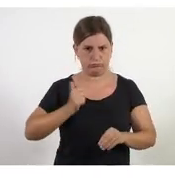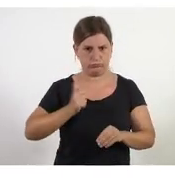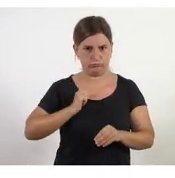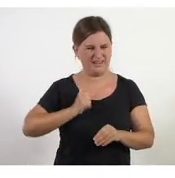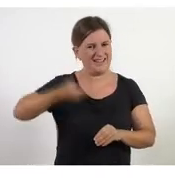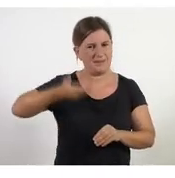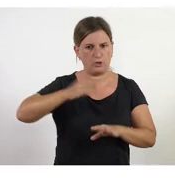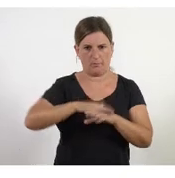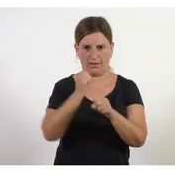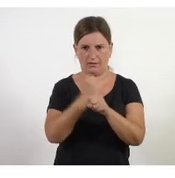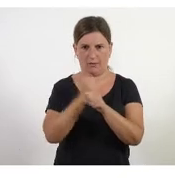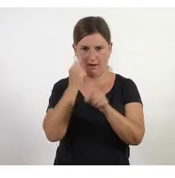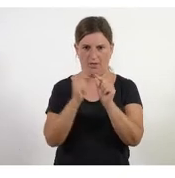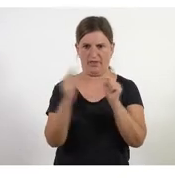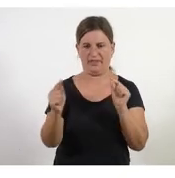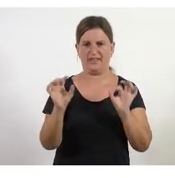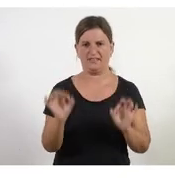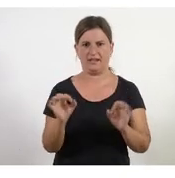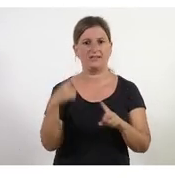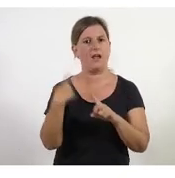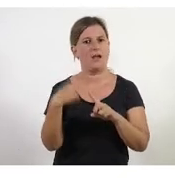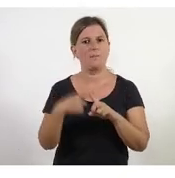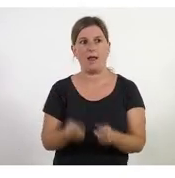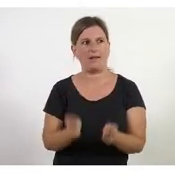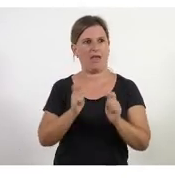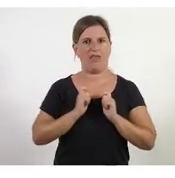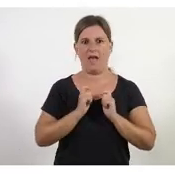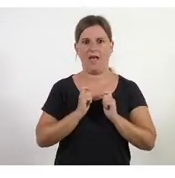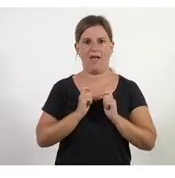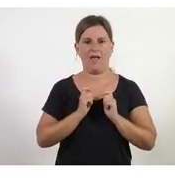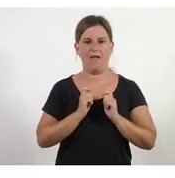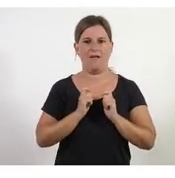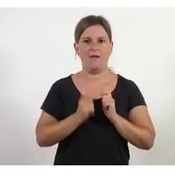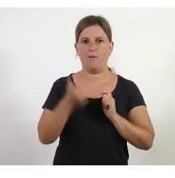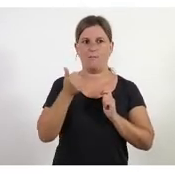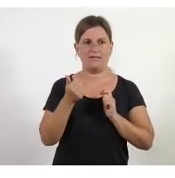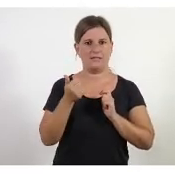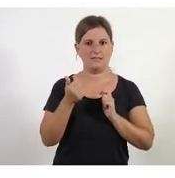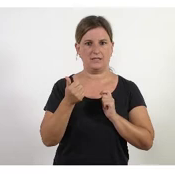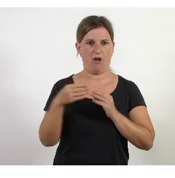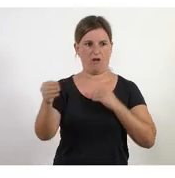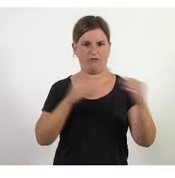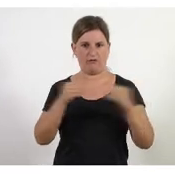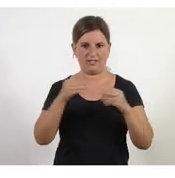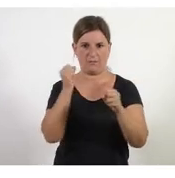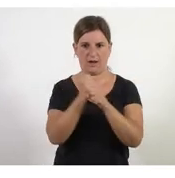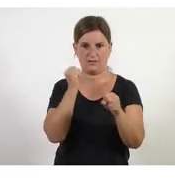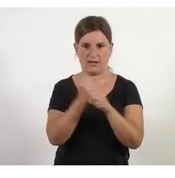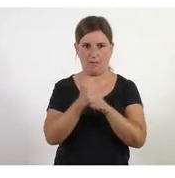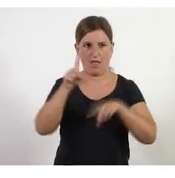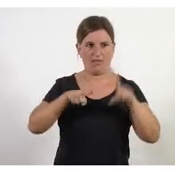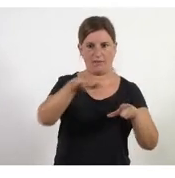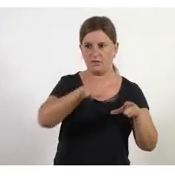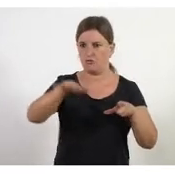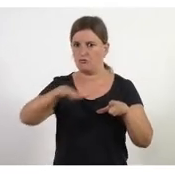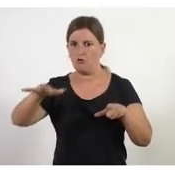és bàsic, perquè ens permet poder treballar en diferents moments i en diferents aspectes